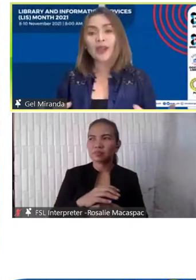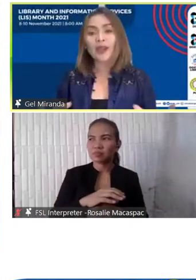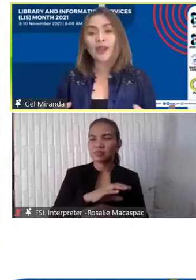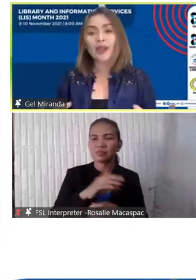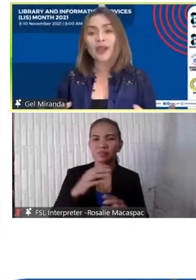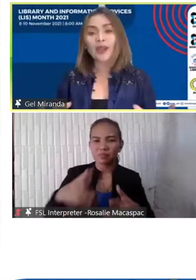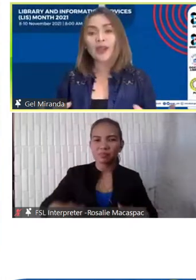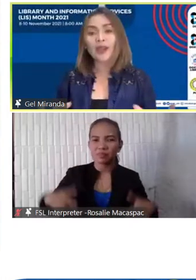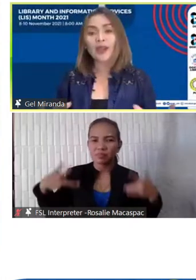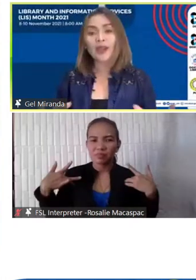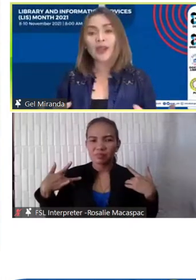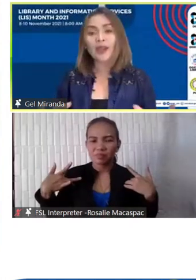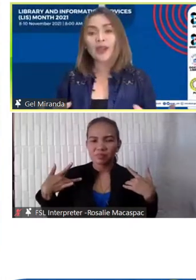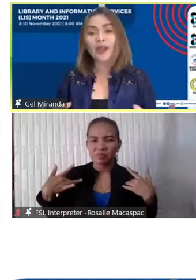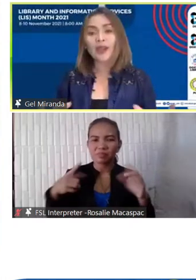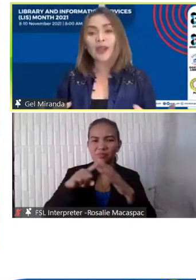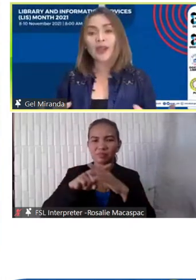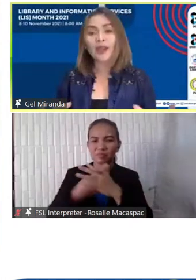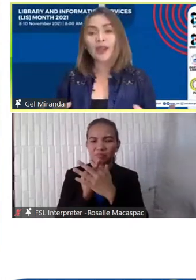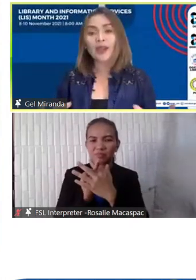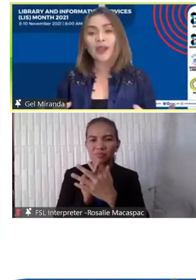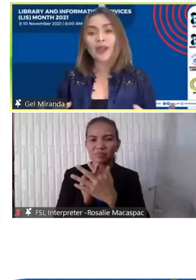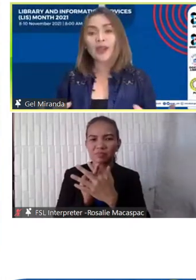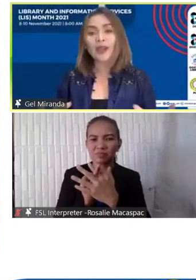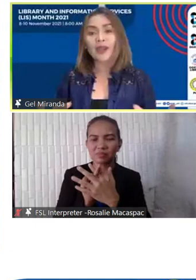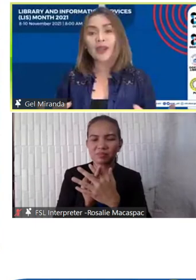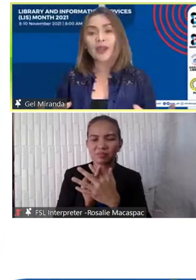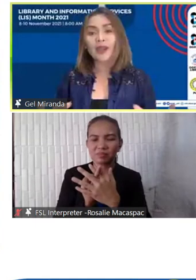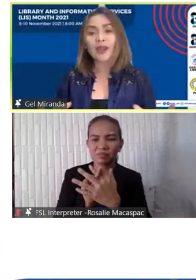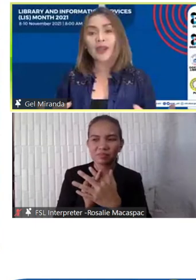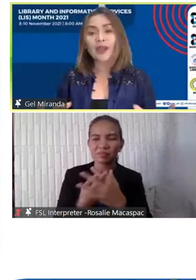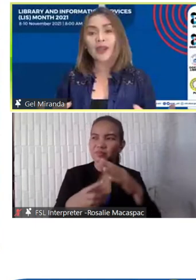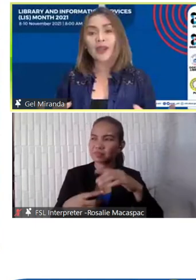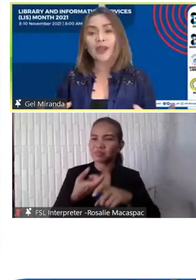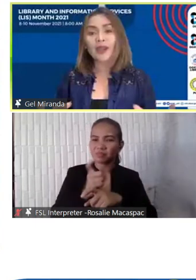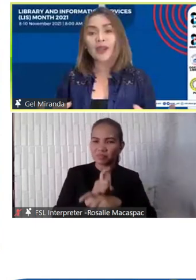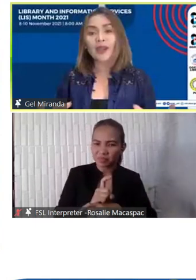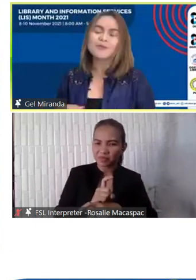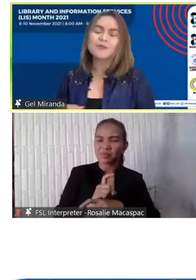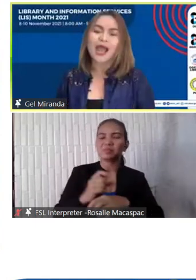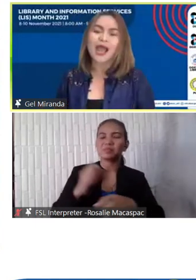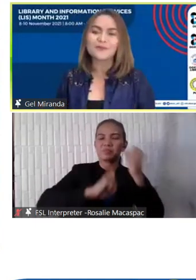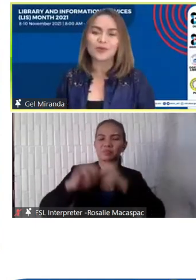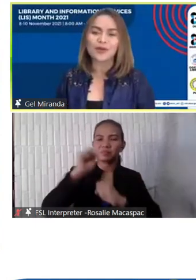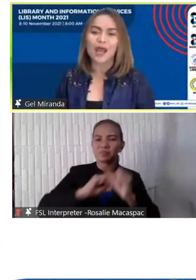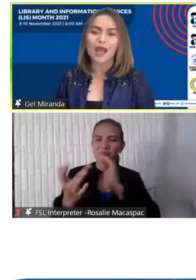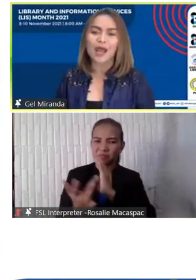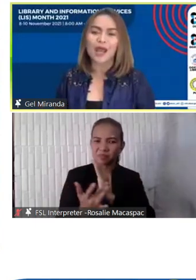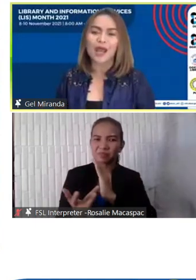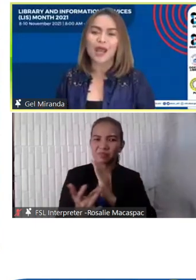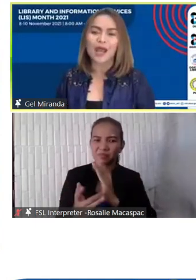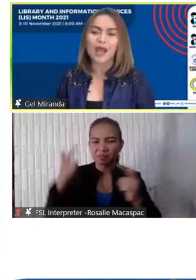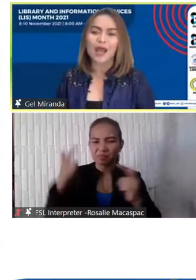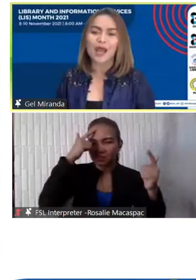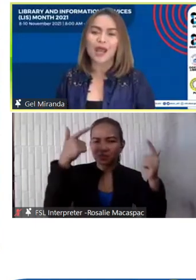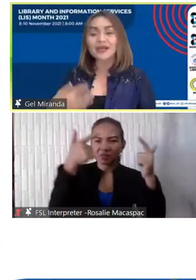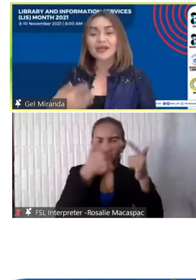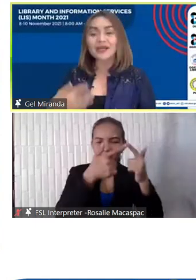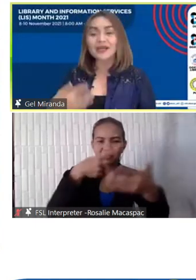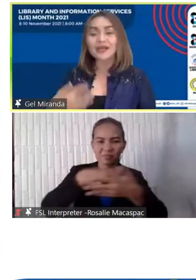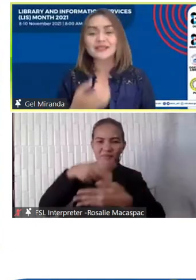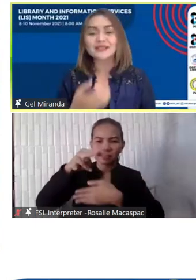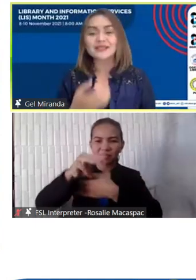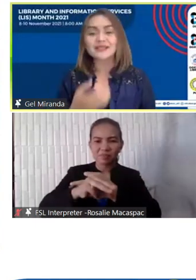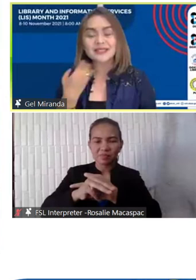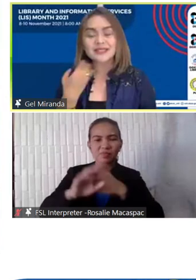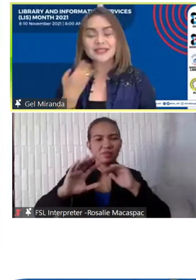buhay natin, nagsimula talaga sabi natin, nakabase sa science and technology. So ang aim ng ating programa,